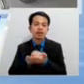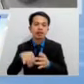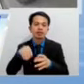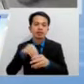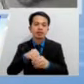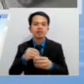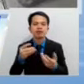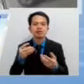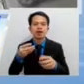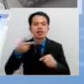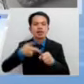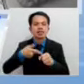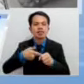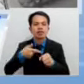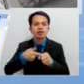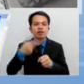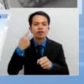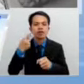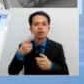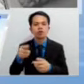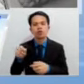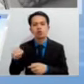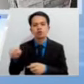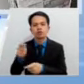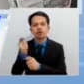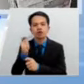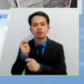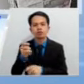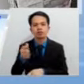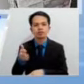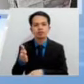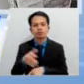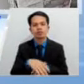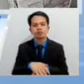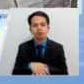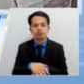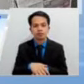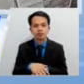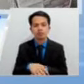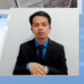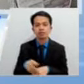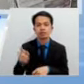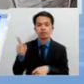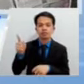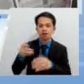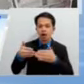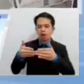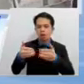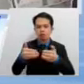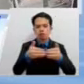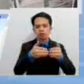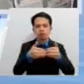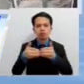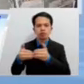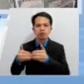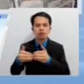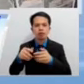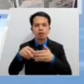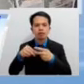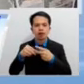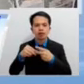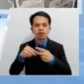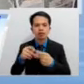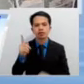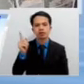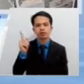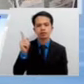BFAR sa mga mangingisdang Pinoy. Hindi ito nasira pero na-deform itong makapal na metal support nito at maging itong plastic mismo na